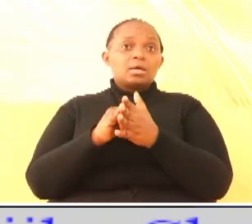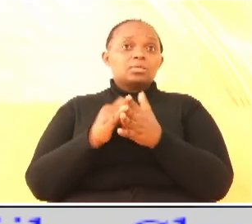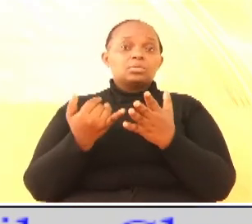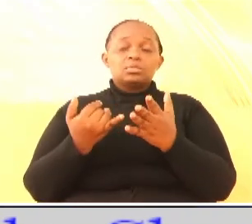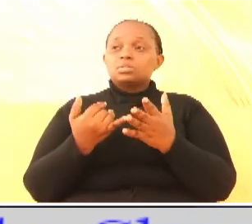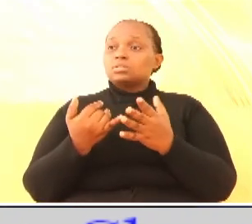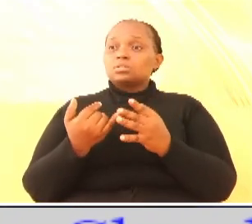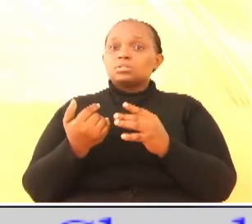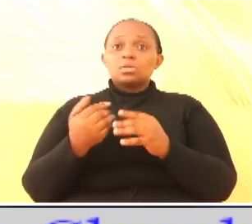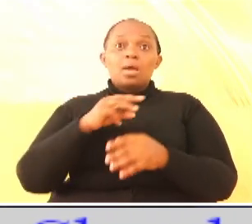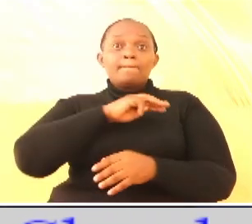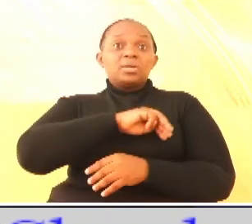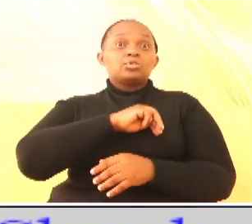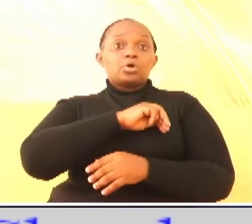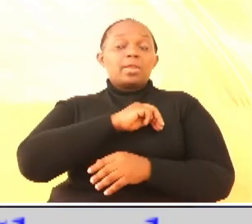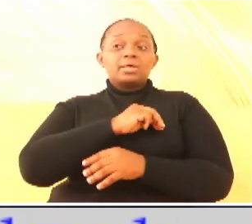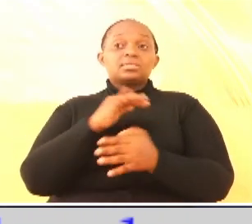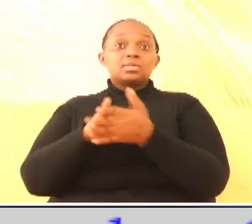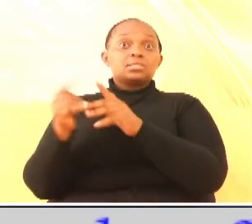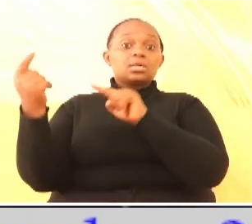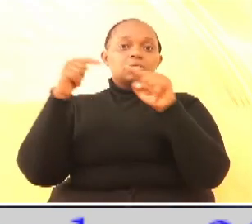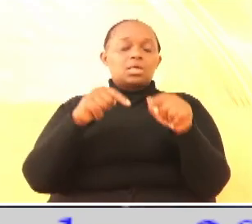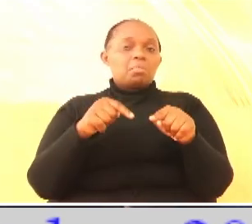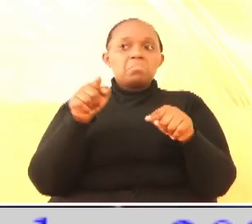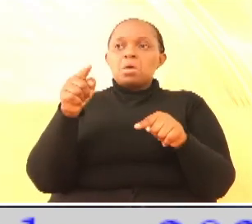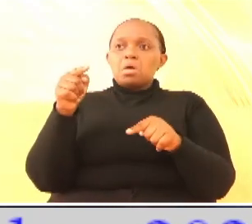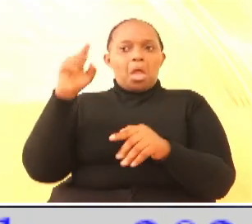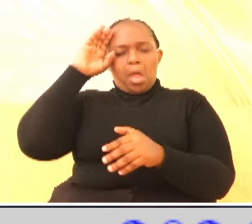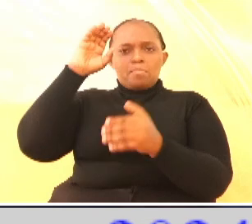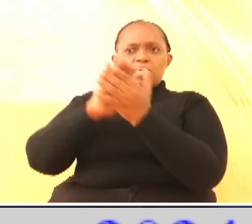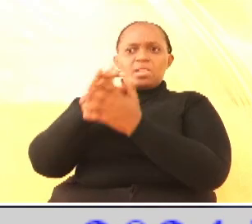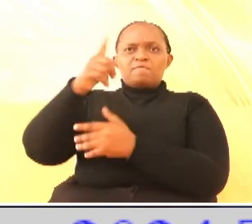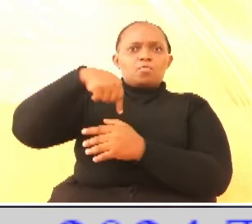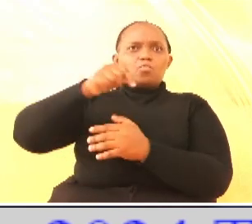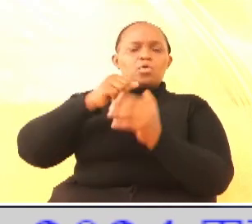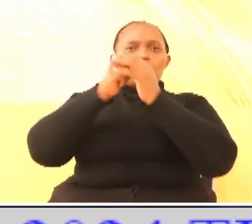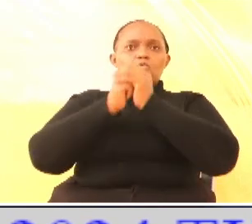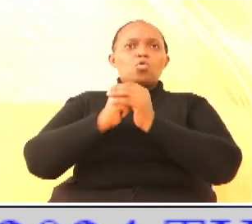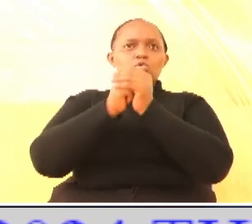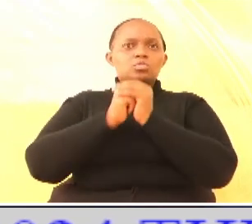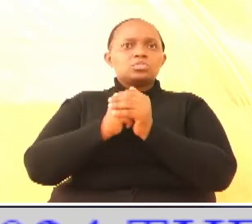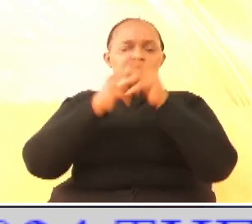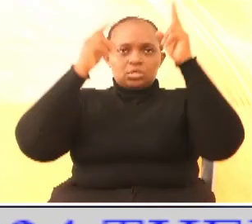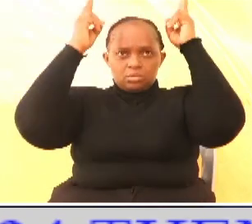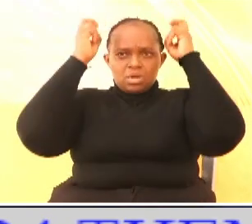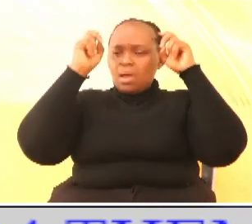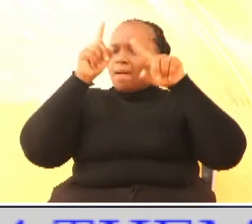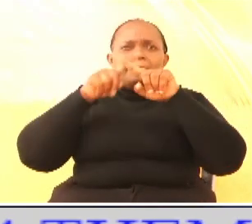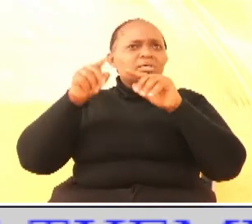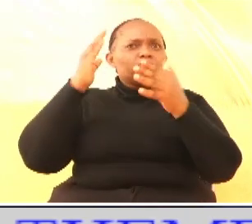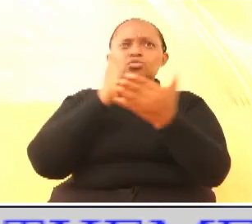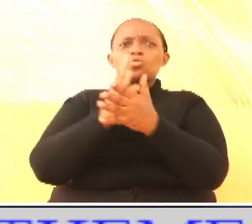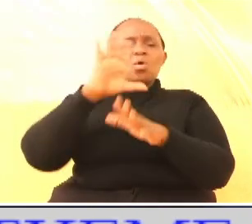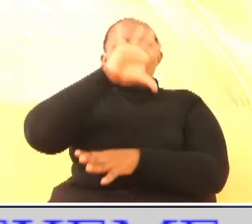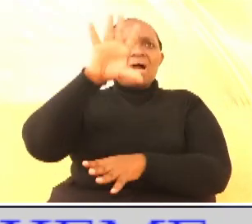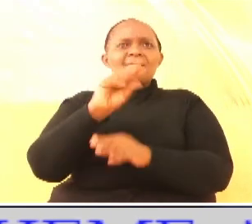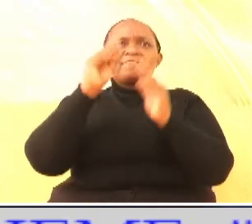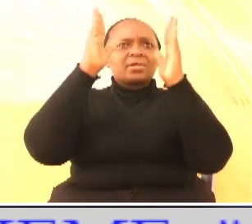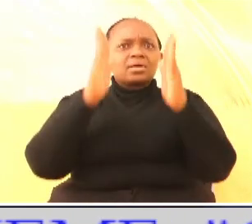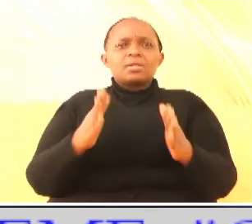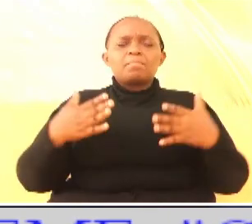tunaabudu shetani, hatukuwa tunaabudu shetani. Africans were, they feared, they believed in one